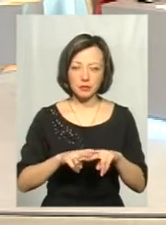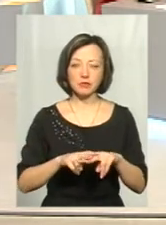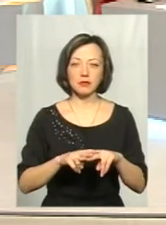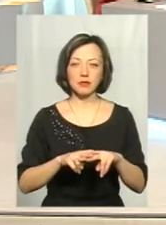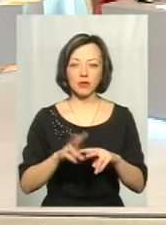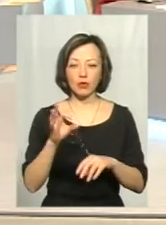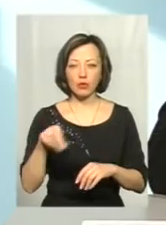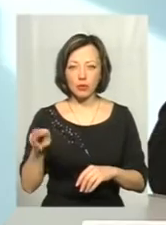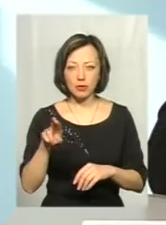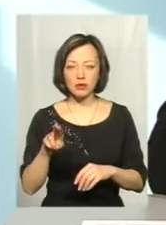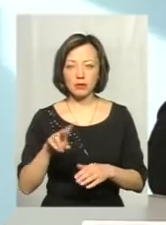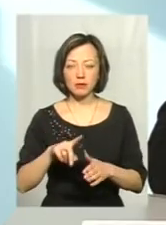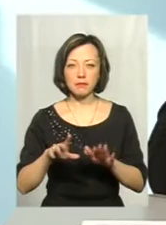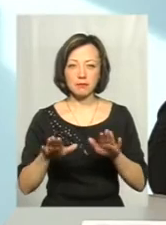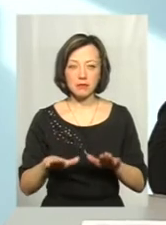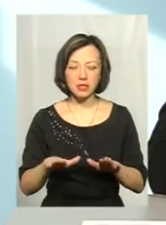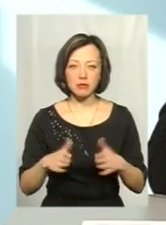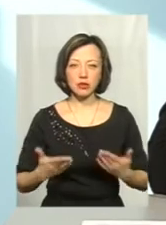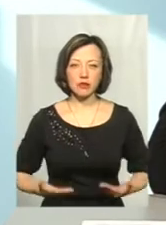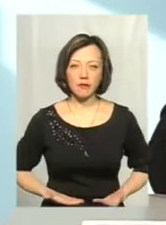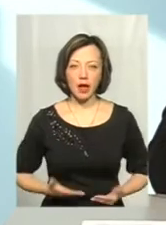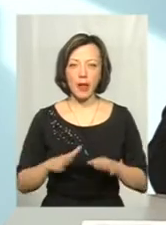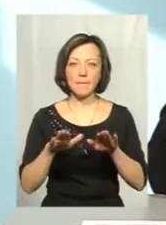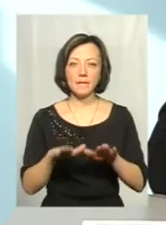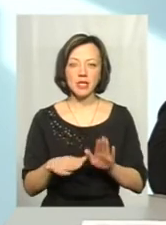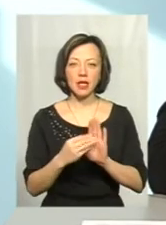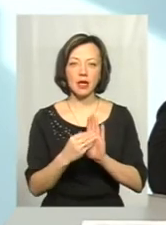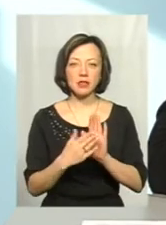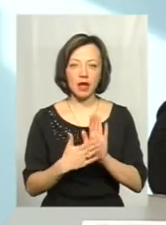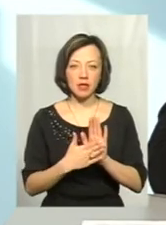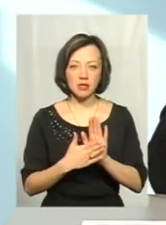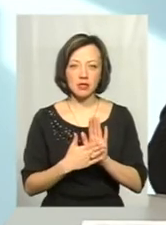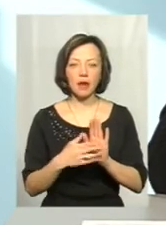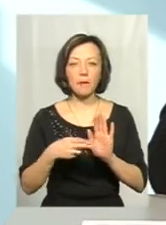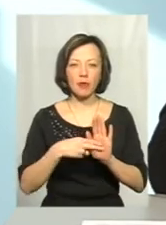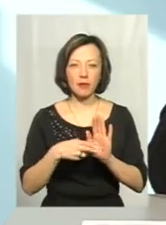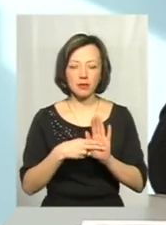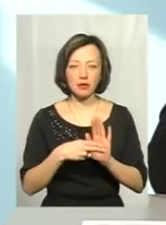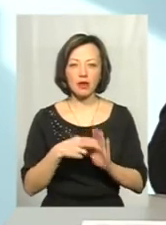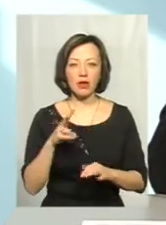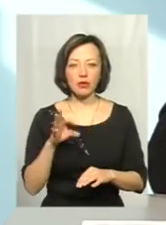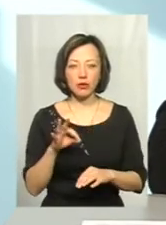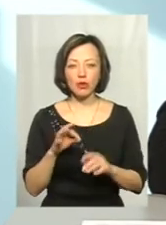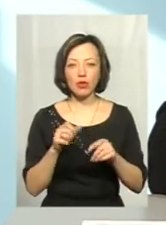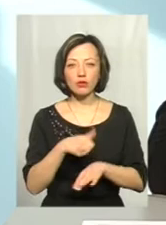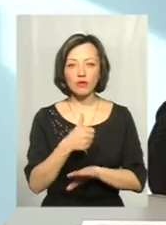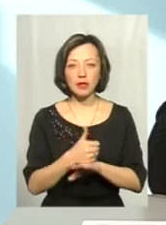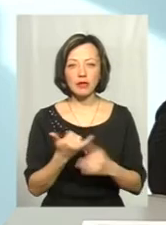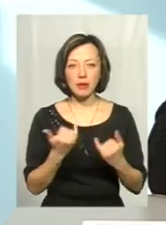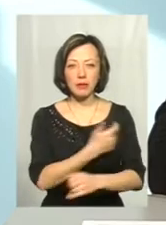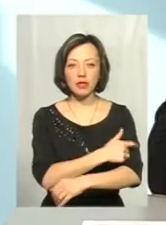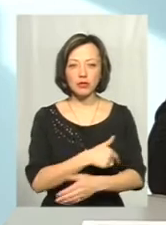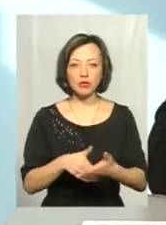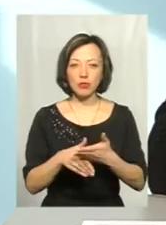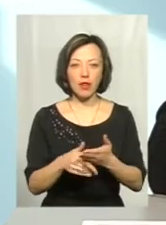та ідентифікаційного кода, місце проживання, місце реєстрації. Але тут такий важливий момент, що тепер медична допомога